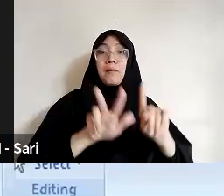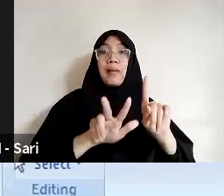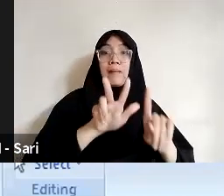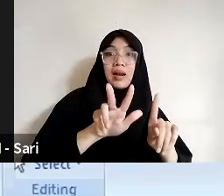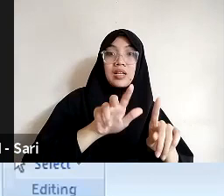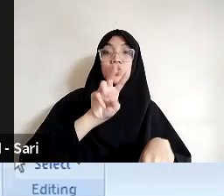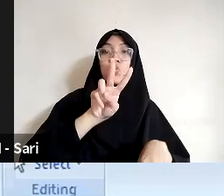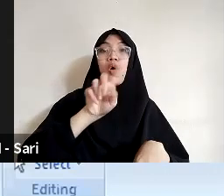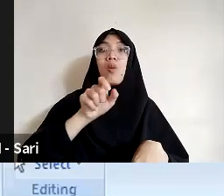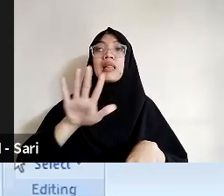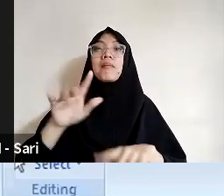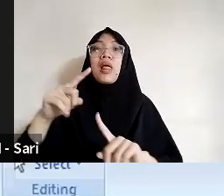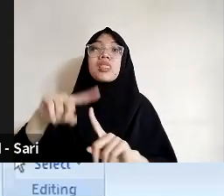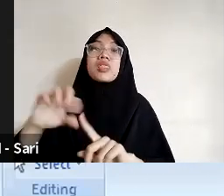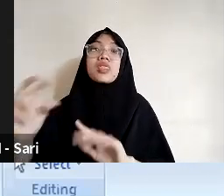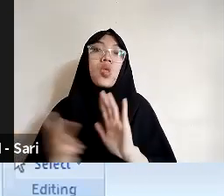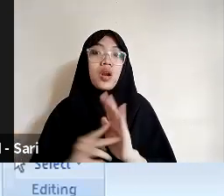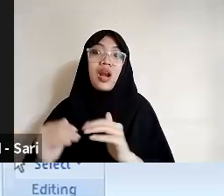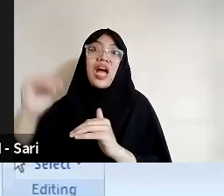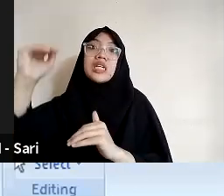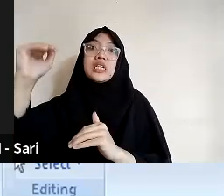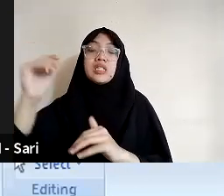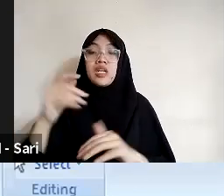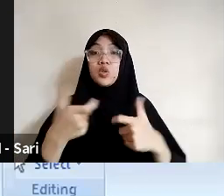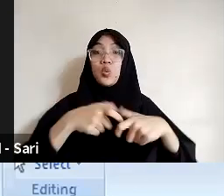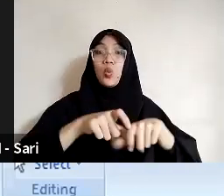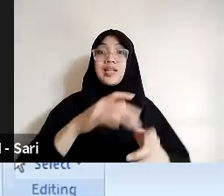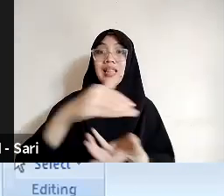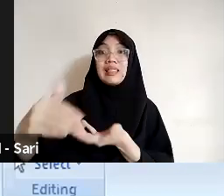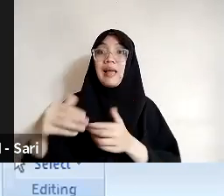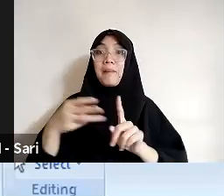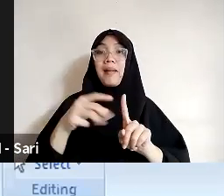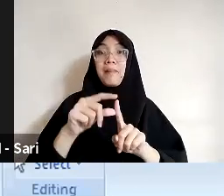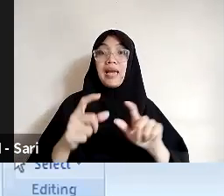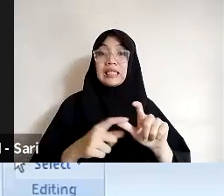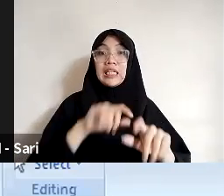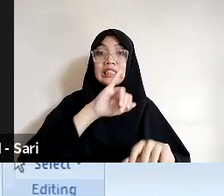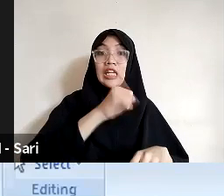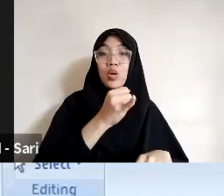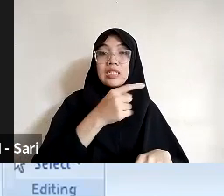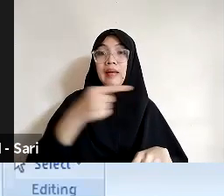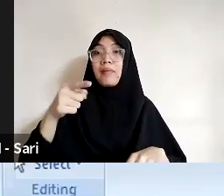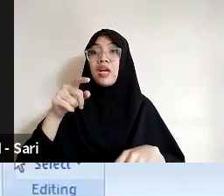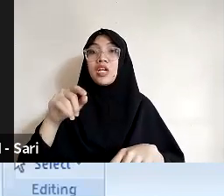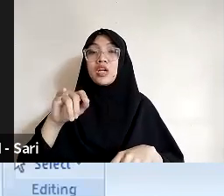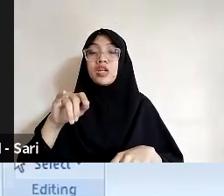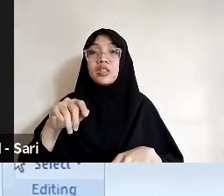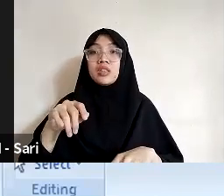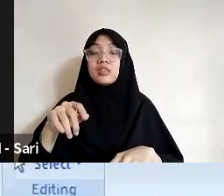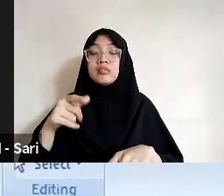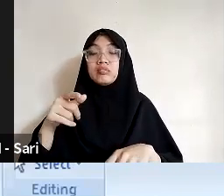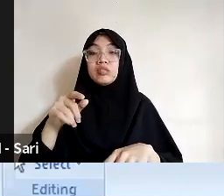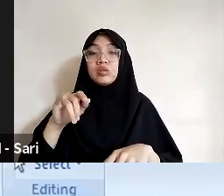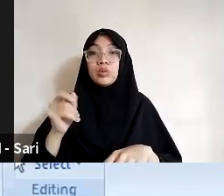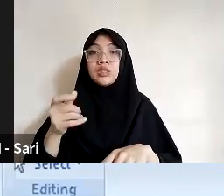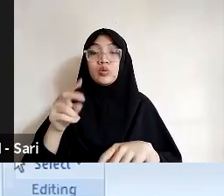ton. Berdasarkan data BPS sepanjang Januari sampai Juni 2019, volume impor kedelai mencapai 1,3 juta